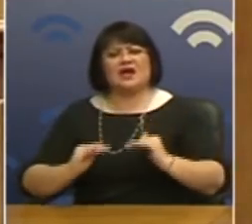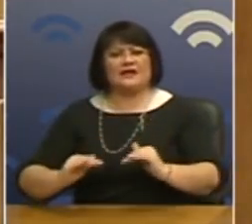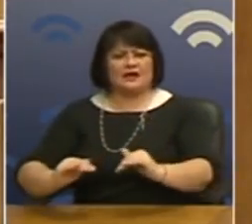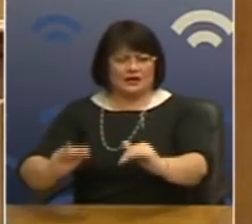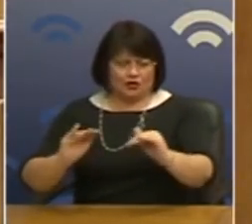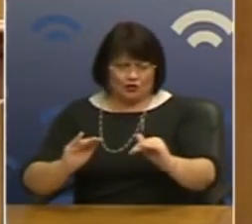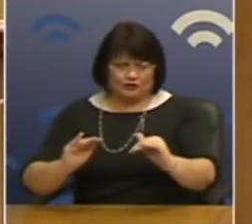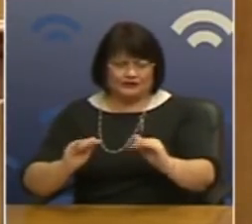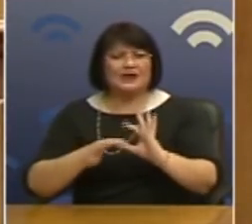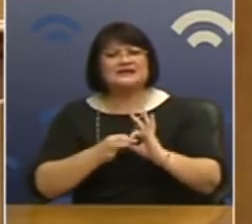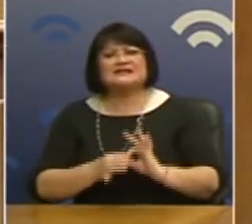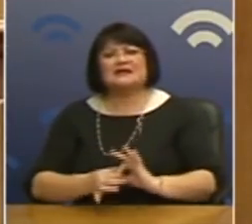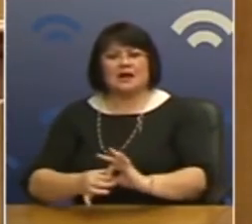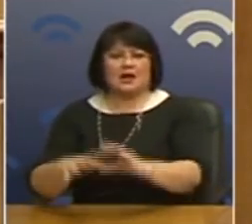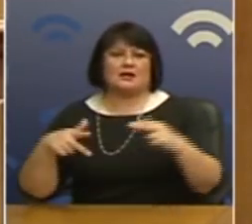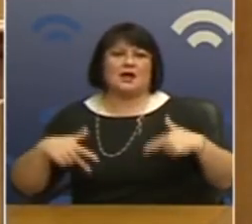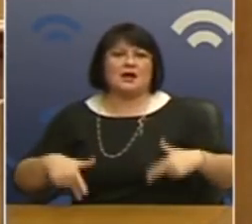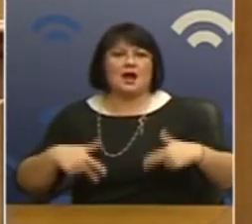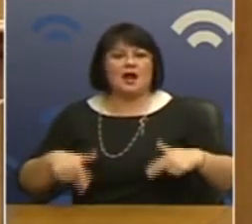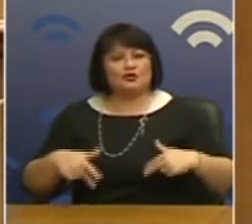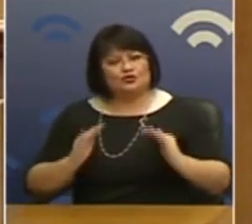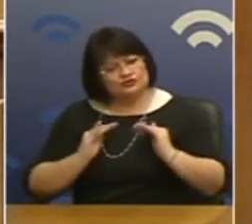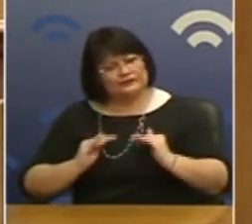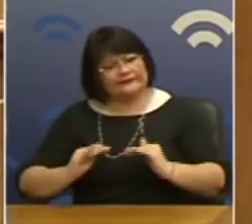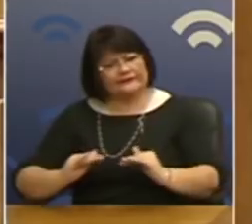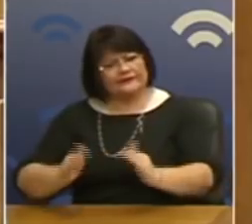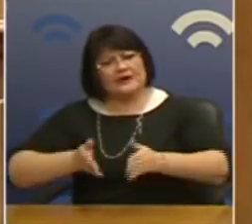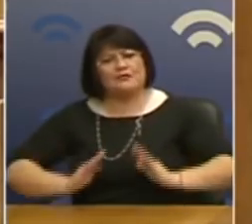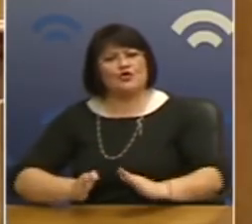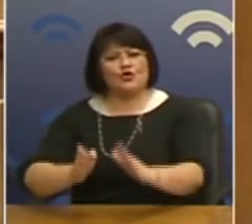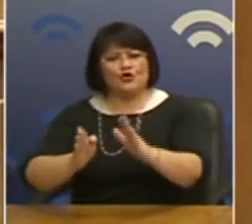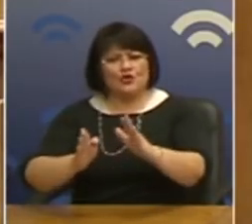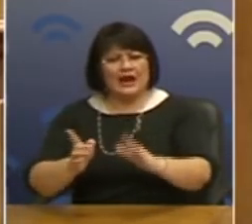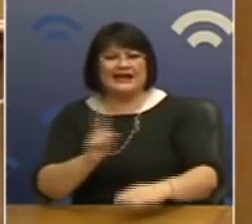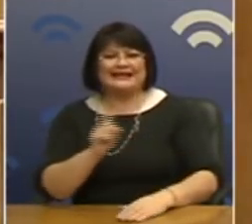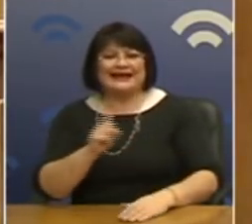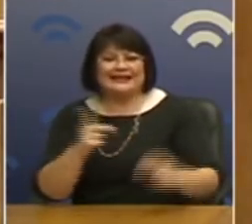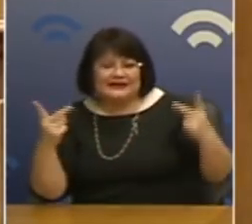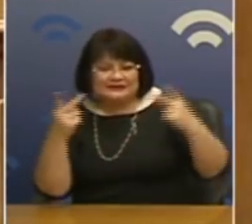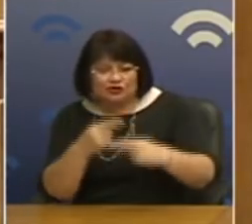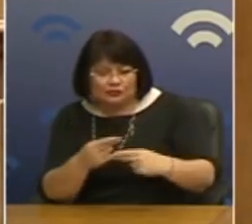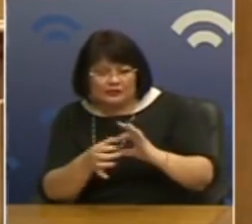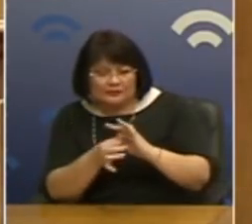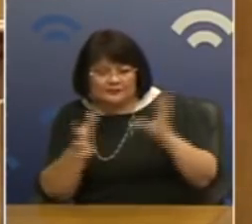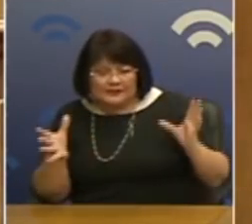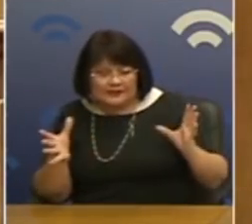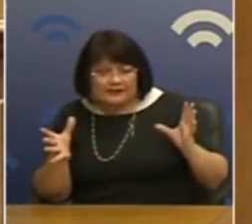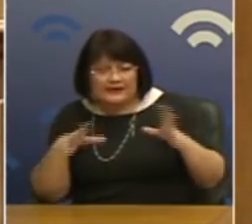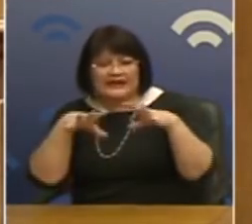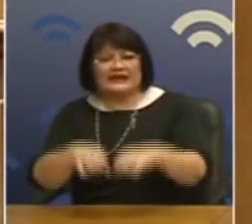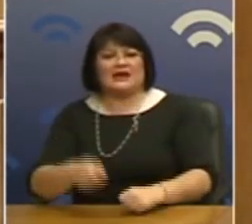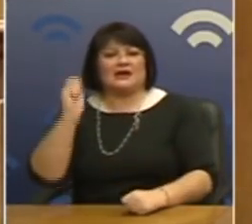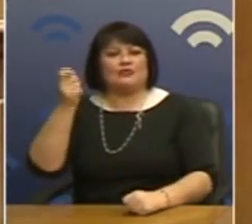η συνέχεια του κράτους και των κυβερνήσεων, δηλαδή να μην διακόπτεται η άσκηση της κυρίαρχης